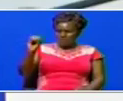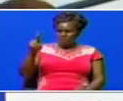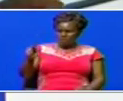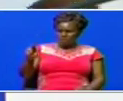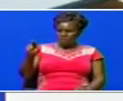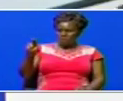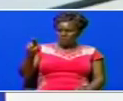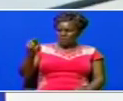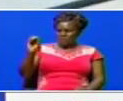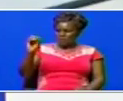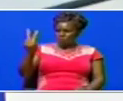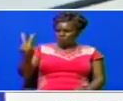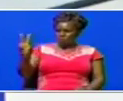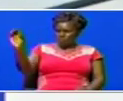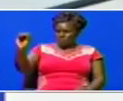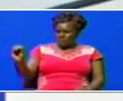0.02%.